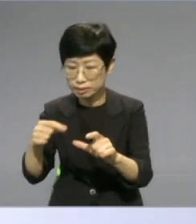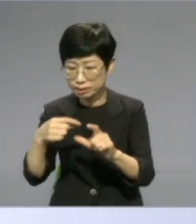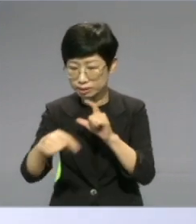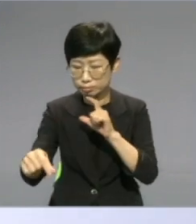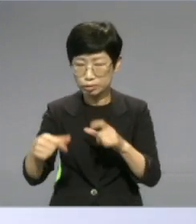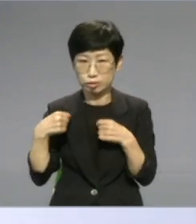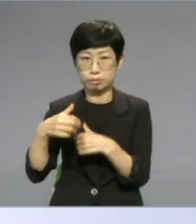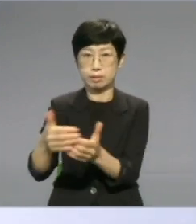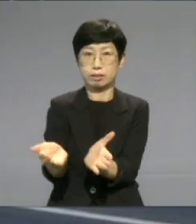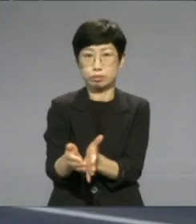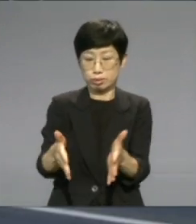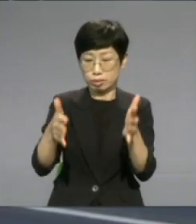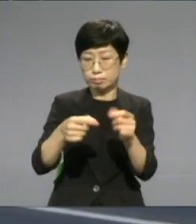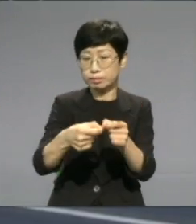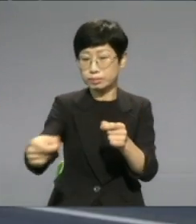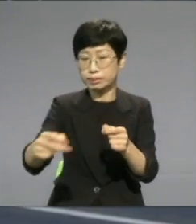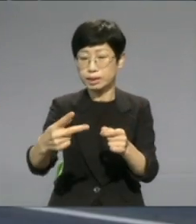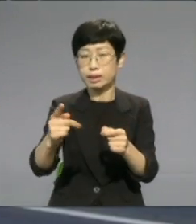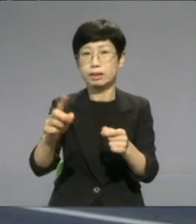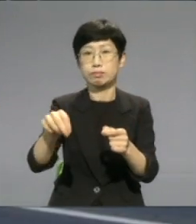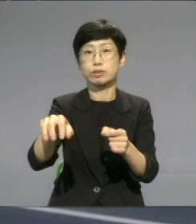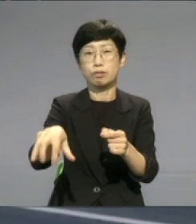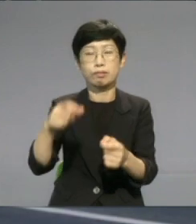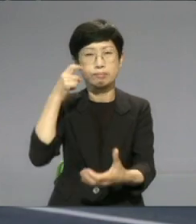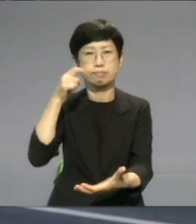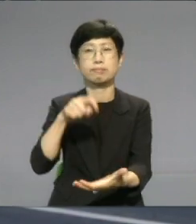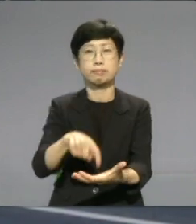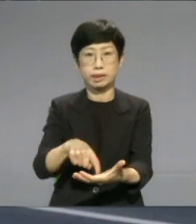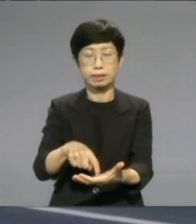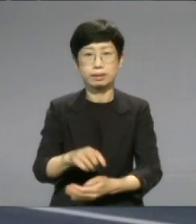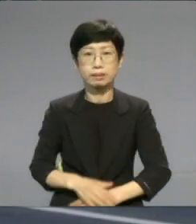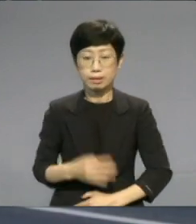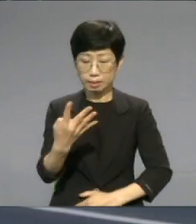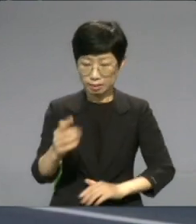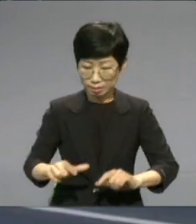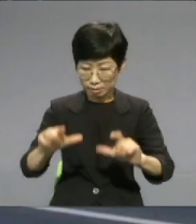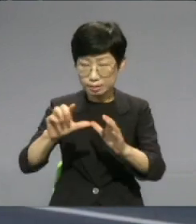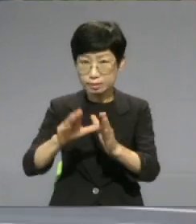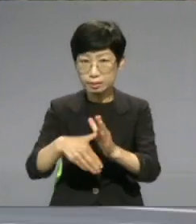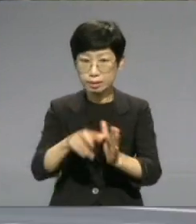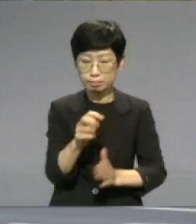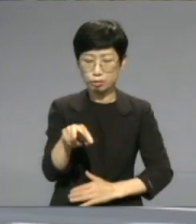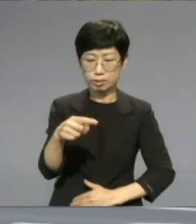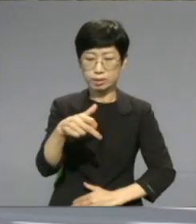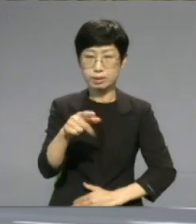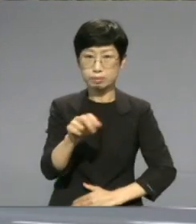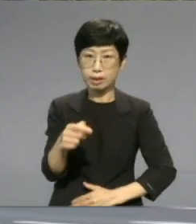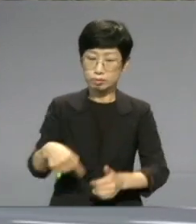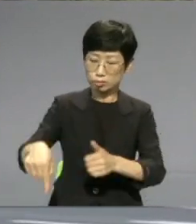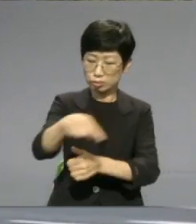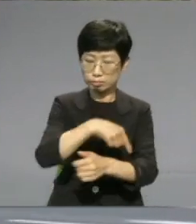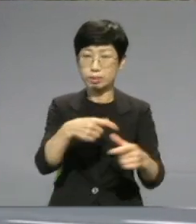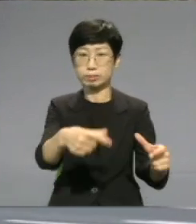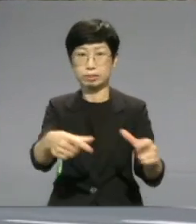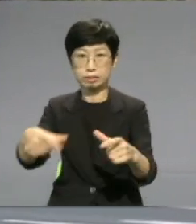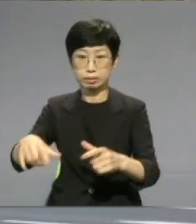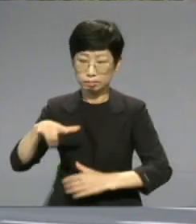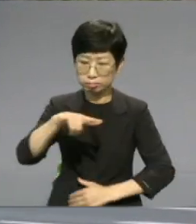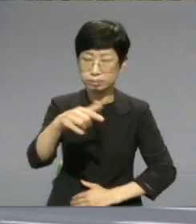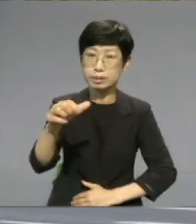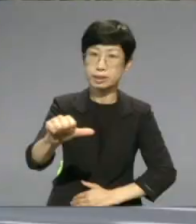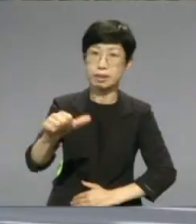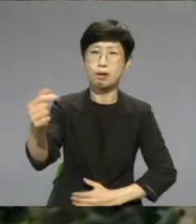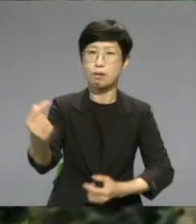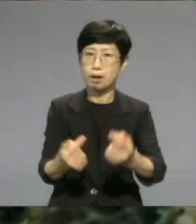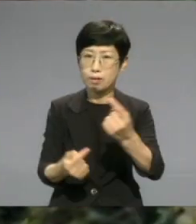건물에서 약 2km 떨어진 곳에서 발견됐습니다 앞서 4일에는 모스크바와 주변 지역으로 들어온 5대가